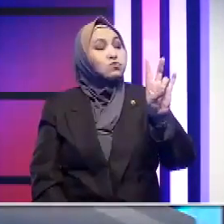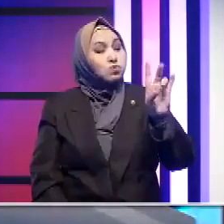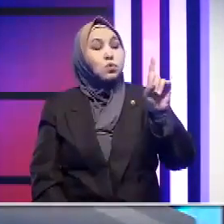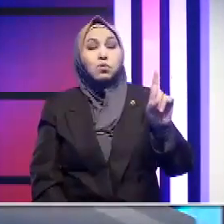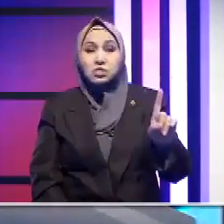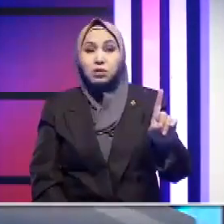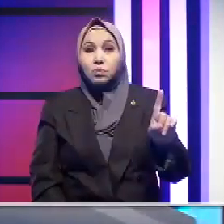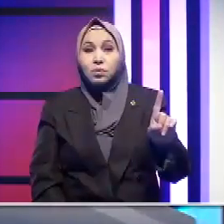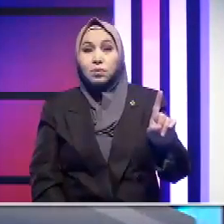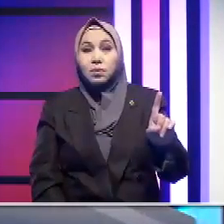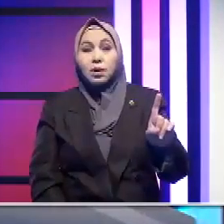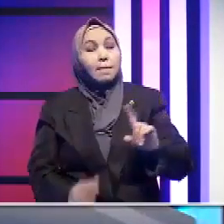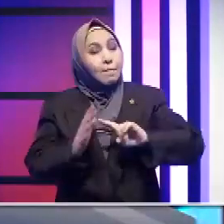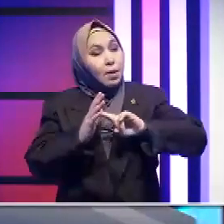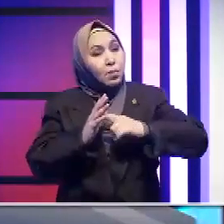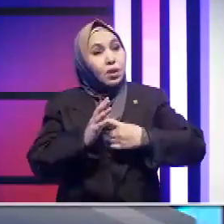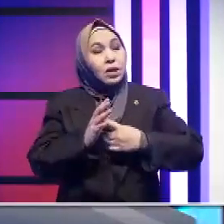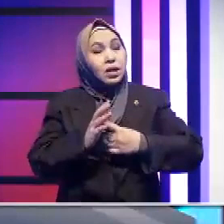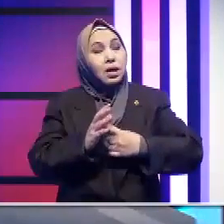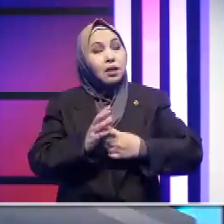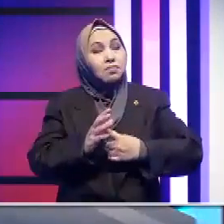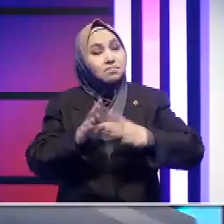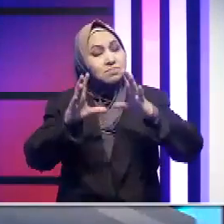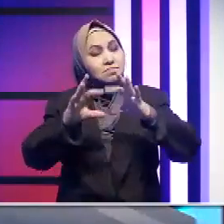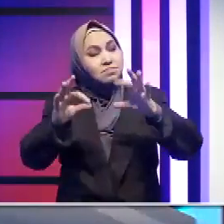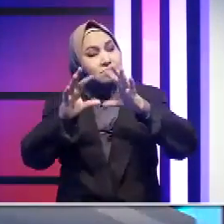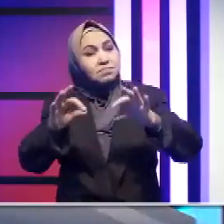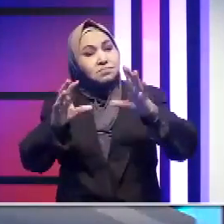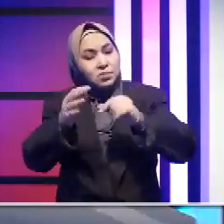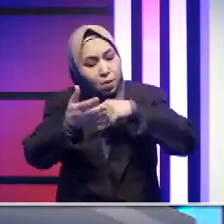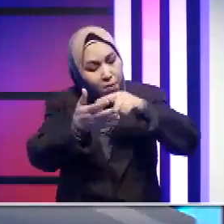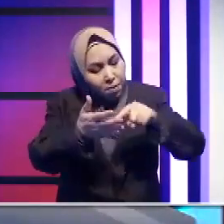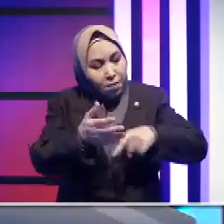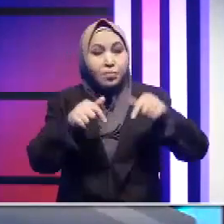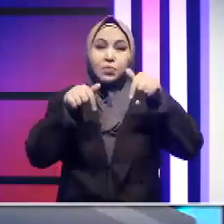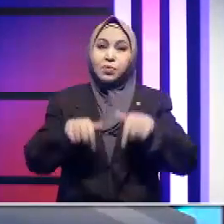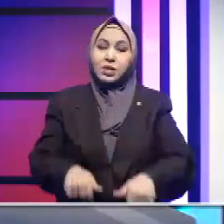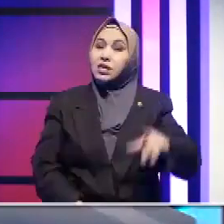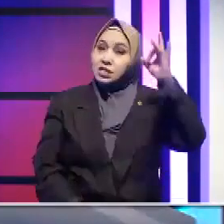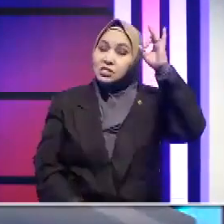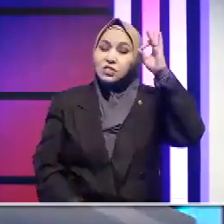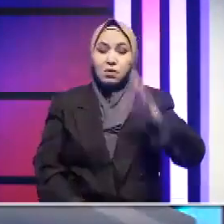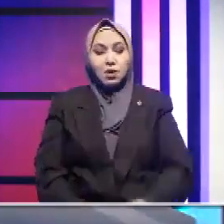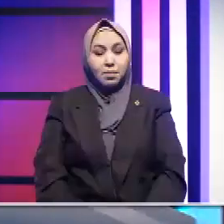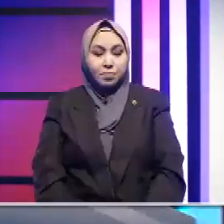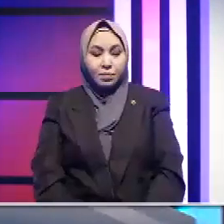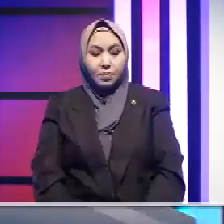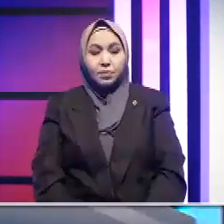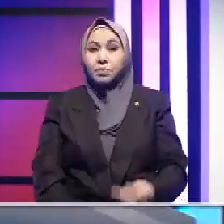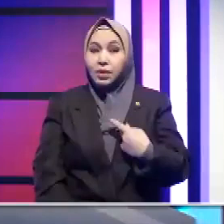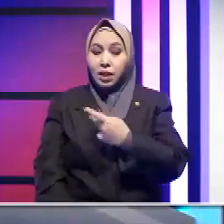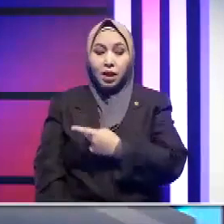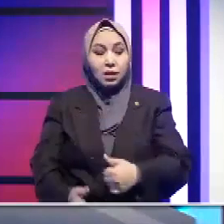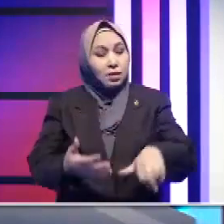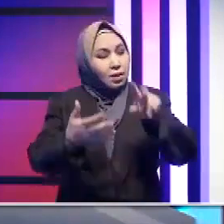high memulihkan bicara kita dalam sesi ulang kaji pada hal ini sama Ayo kita baca